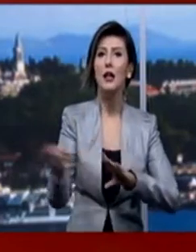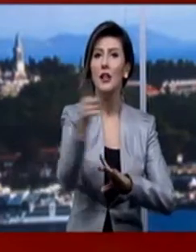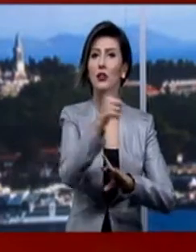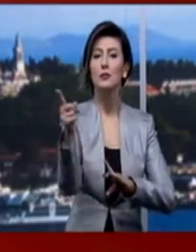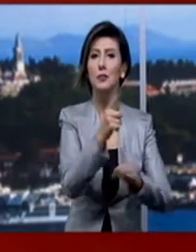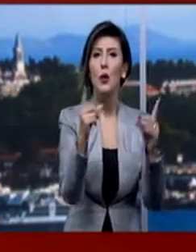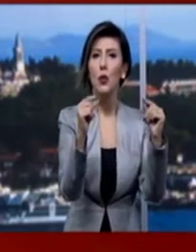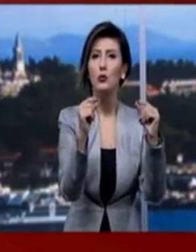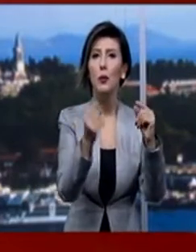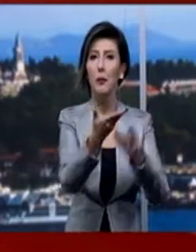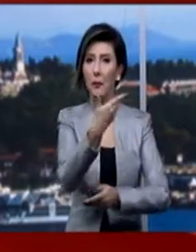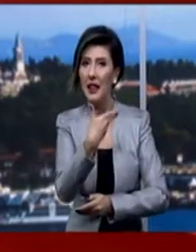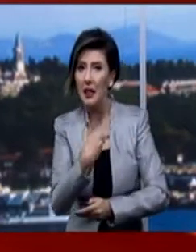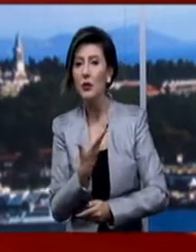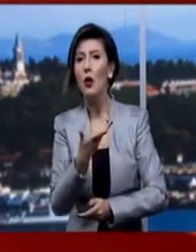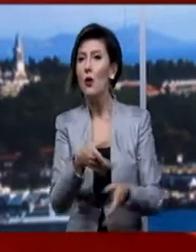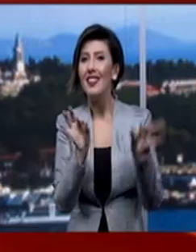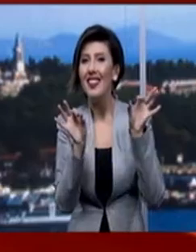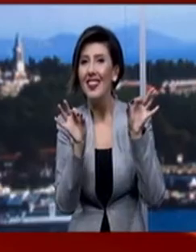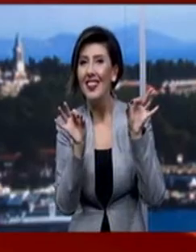görüşüp bildireceklerdi. Daha bu anlamda